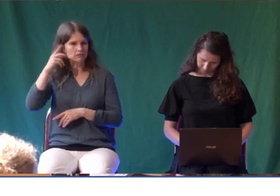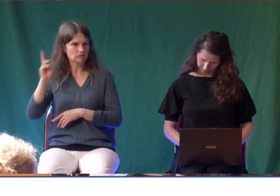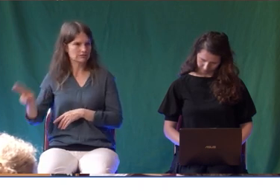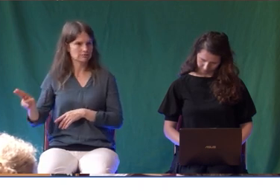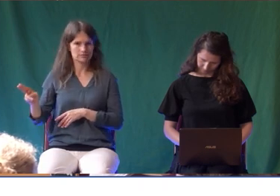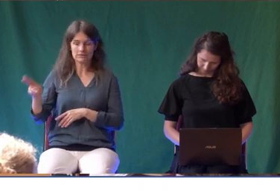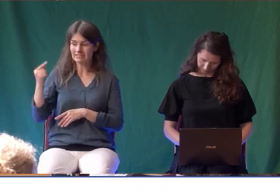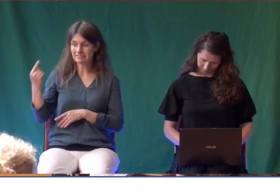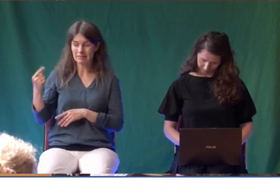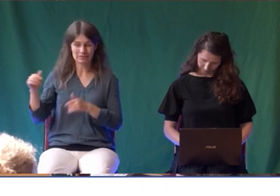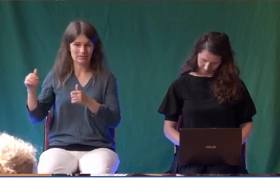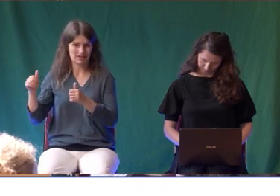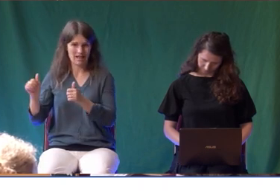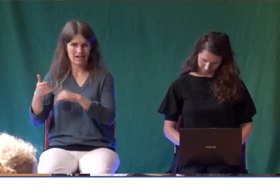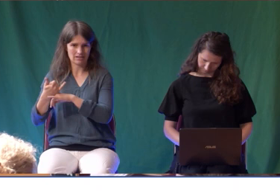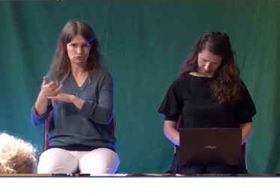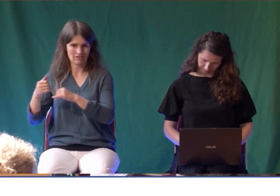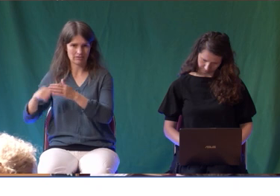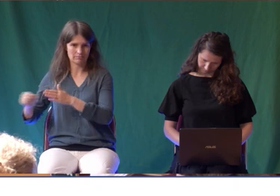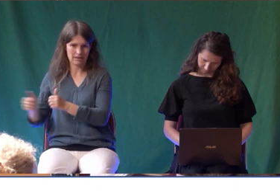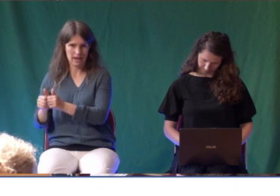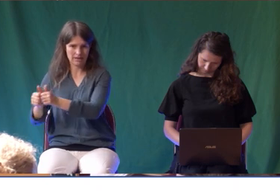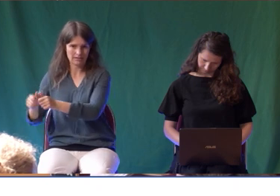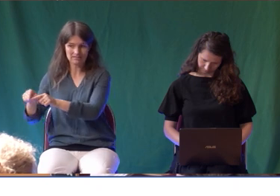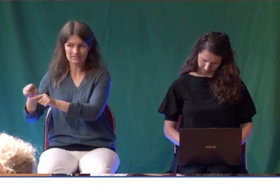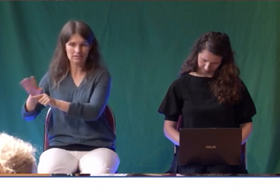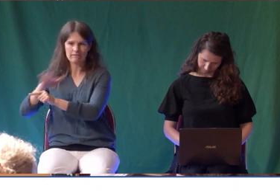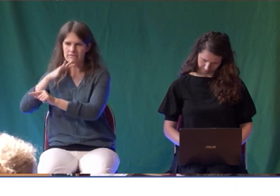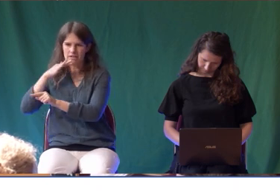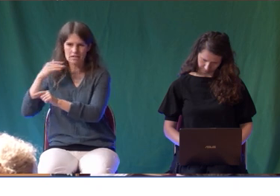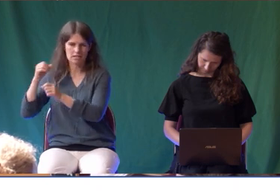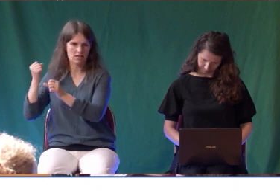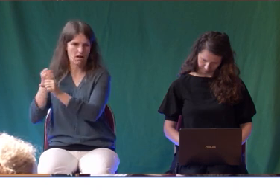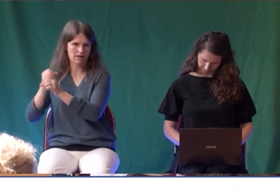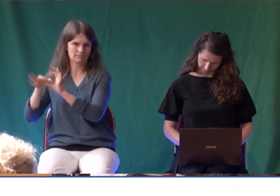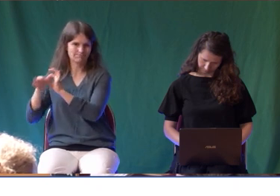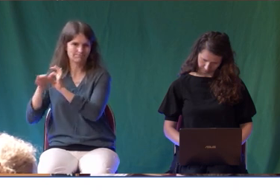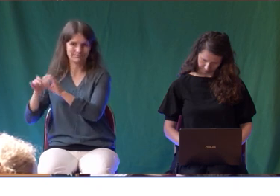Elternschaft eigentlich den Grundstein gelegt hat dass wir heute an dieser Stelle weiterarbeiten können